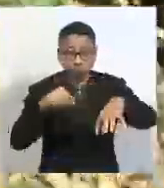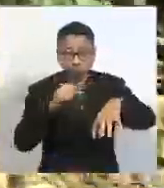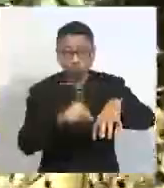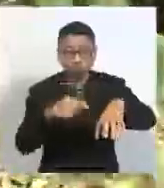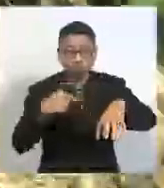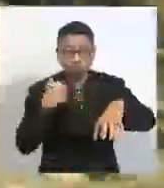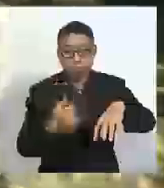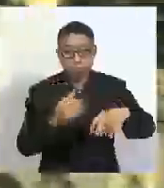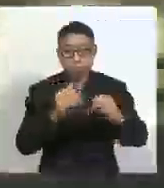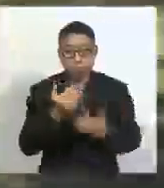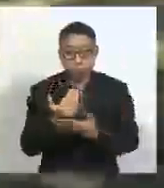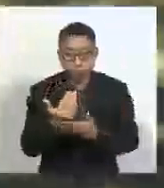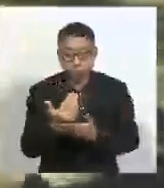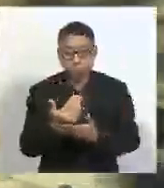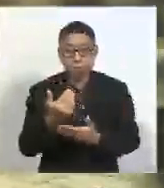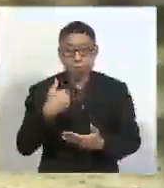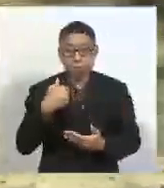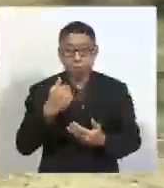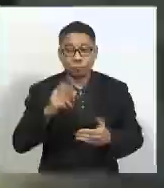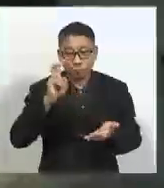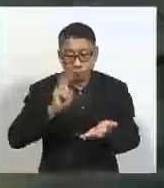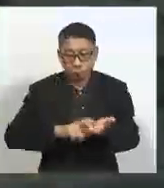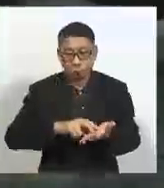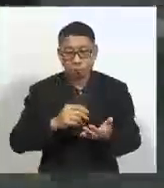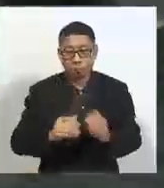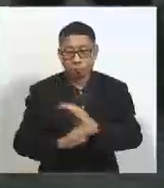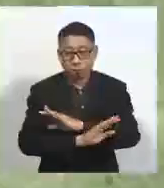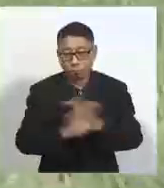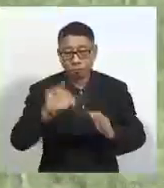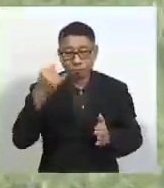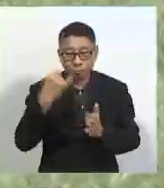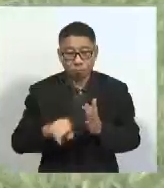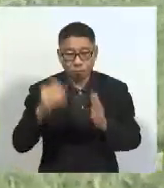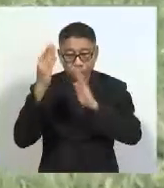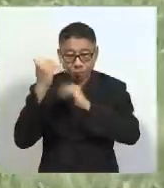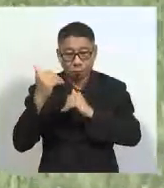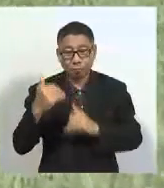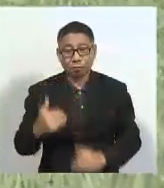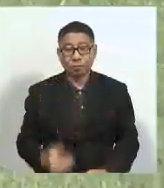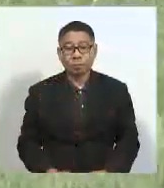ลือกที่ทีมข่าวของเรารับรองได้ว่าท่านจะไม่ผิดหวังหากได้มาเยือน